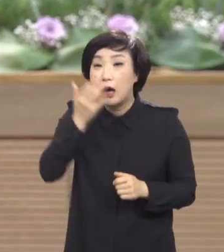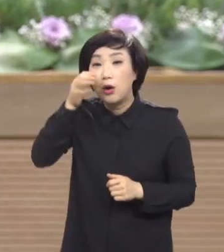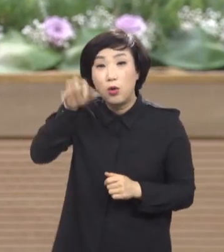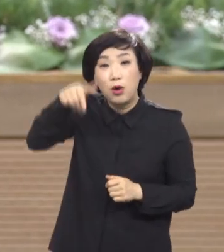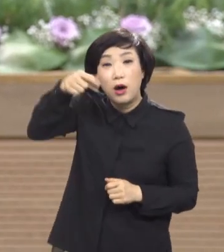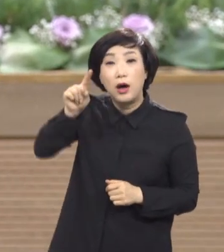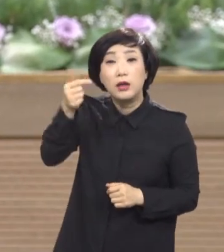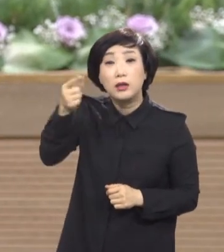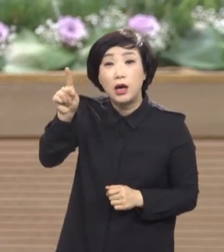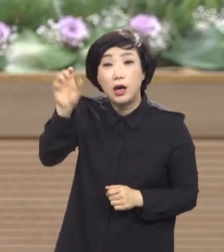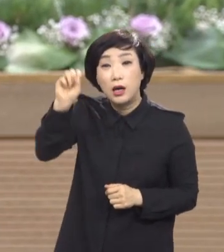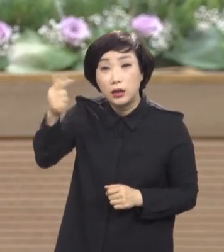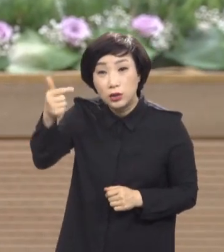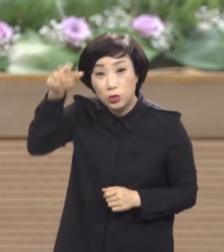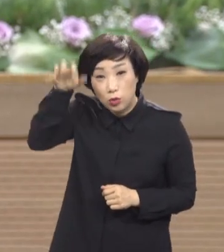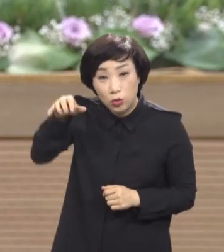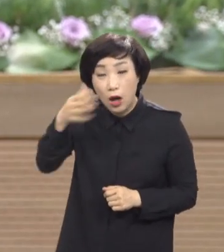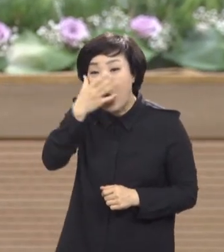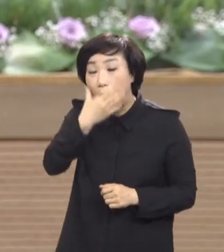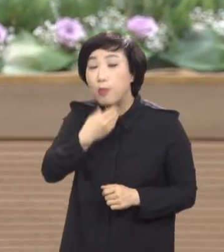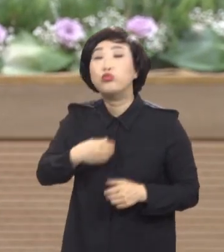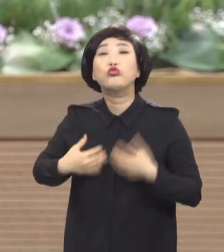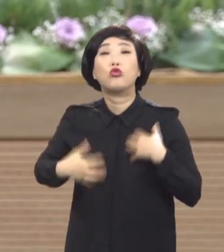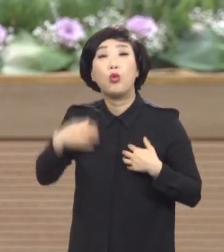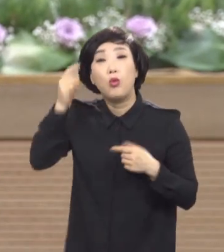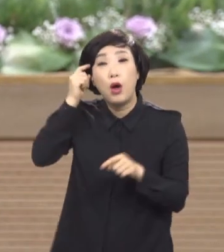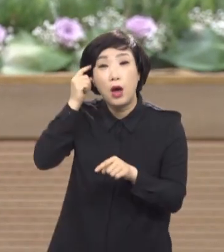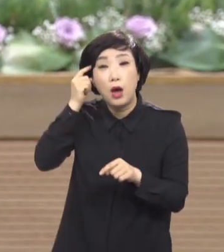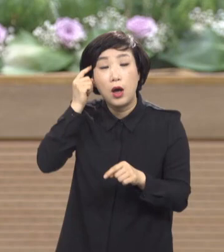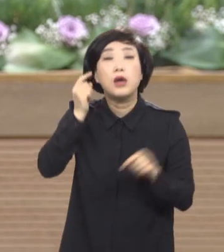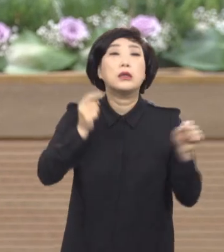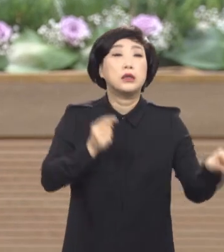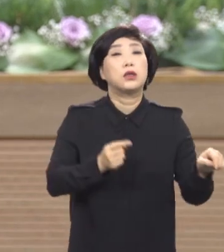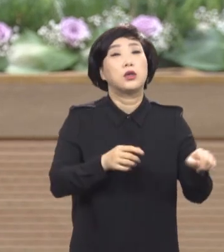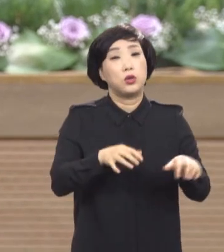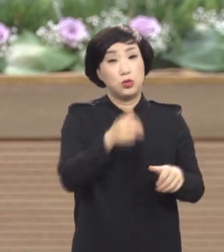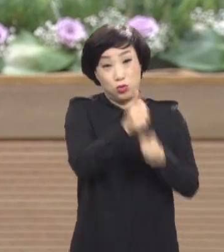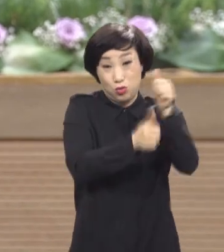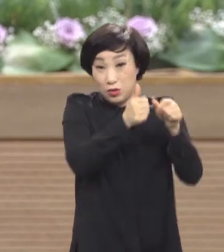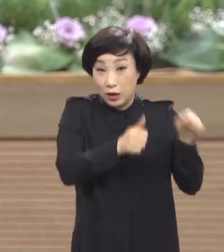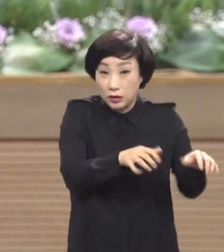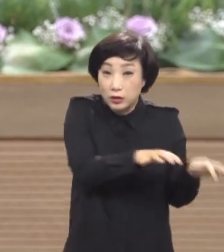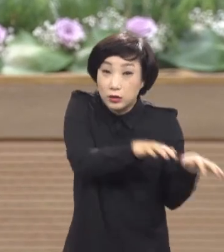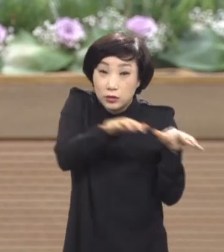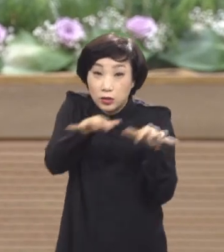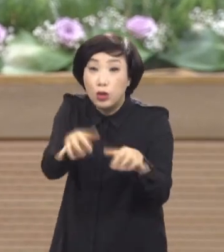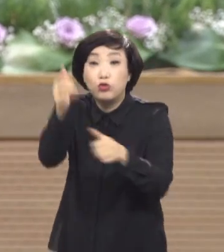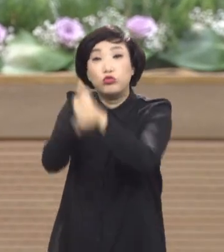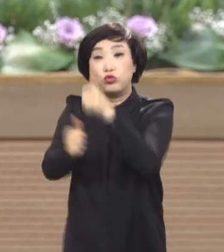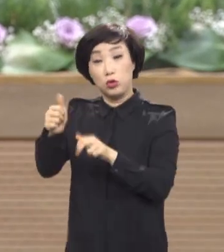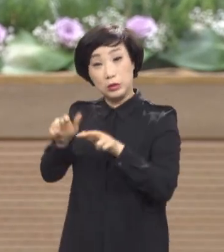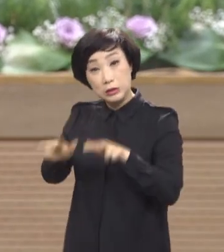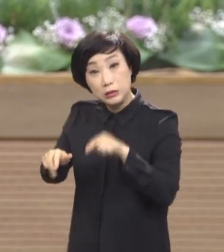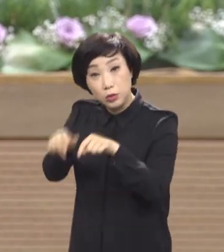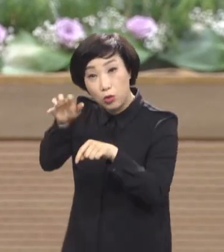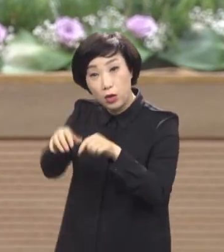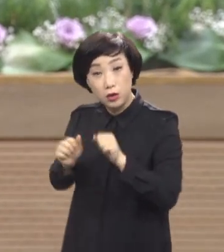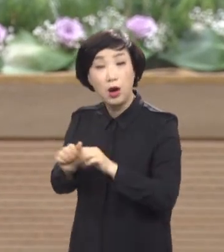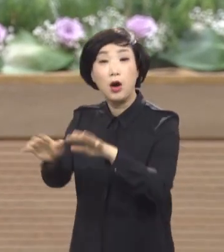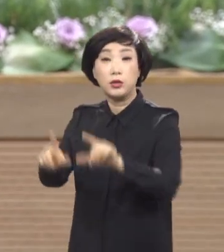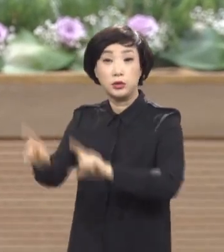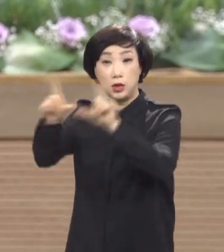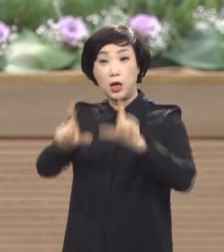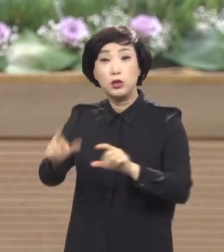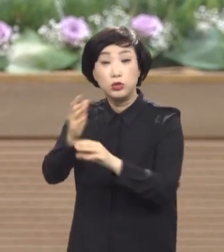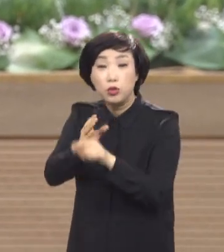땅에서 행복을 누리는 거 그때 너희 조상을 건져냈어 그 후손이 여기서 사는 내가